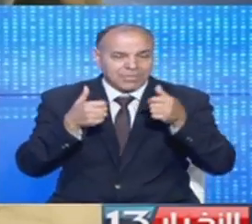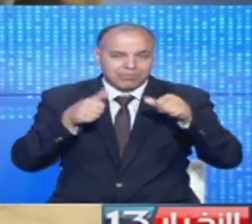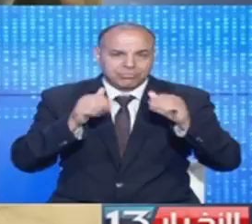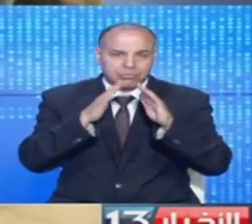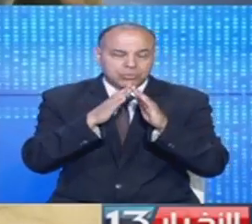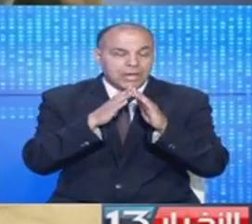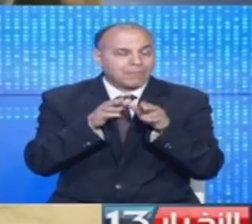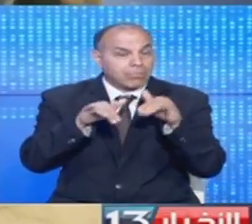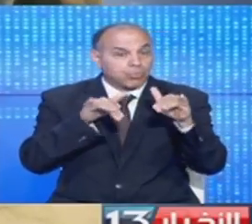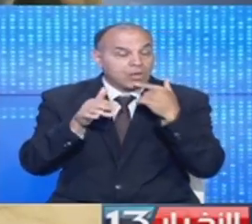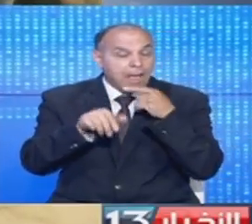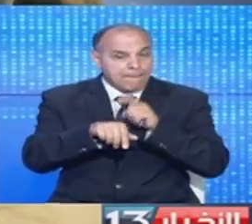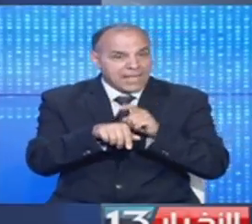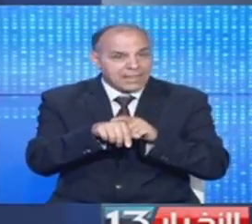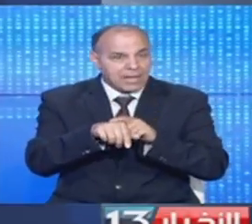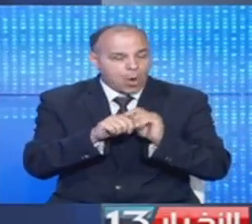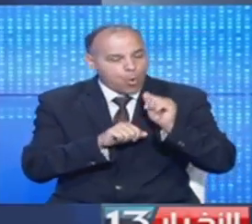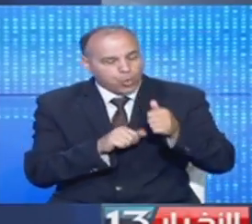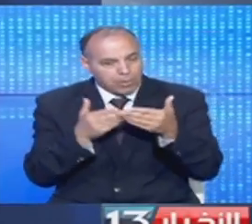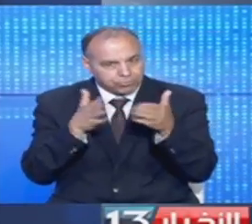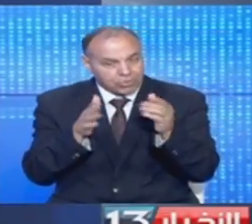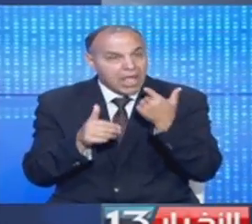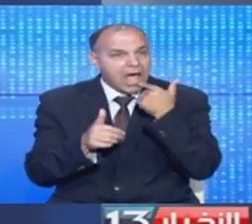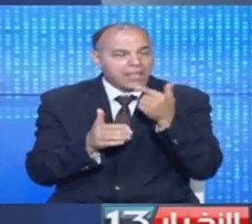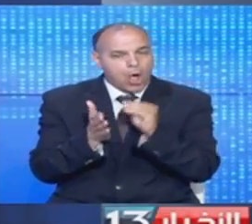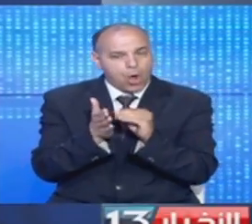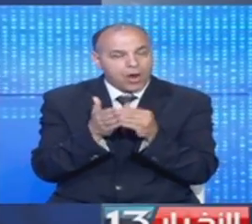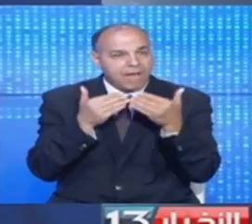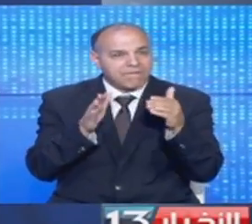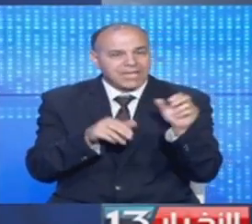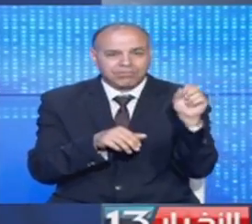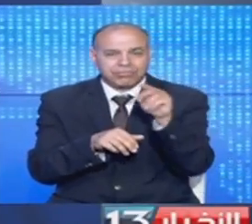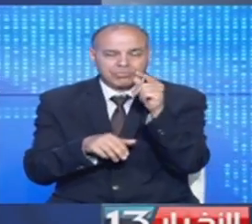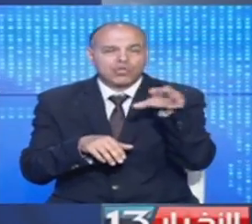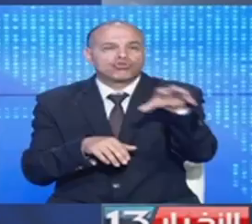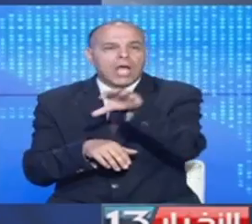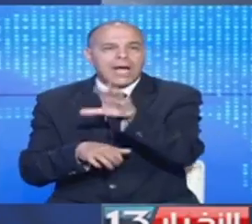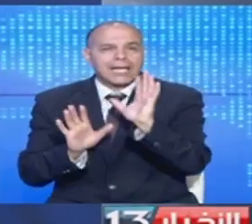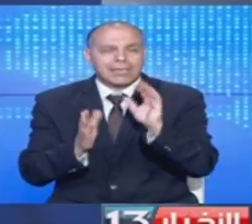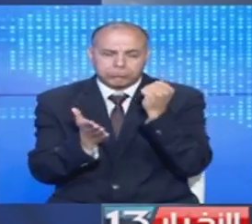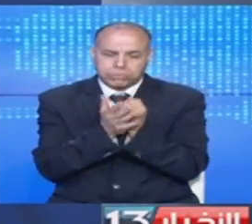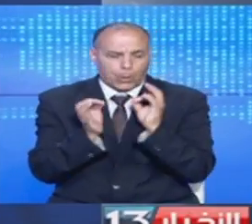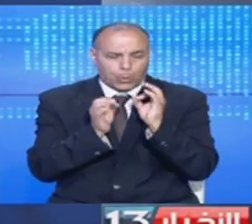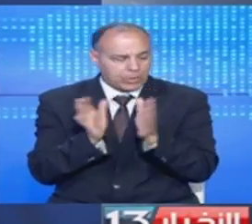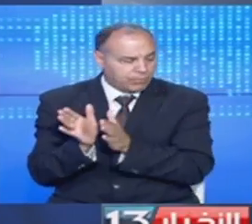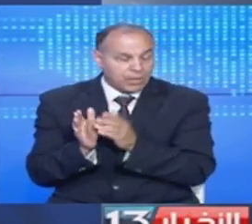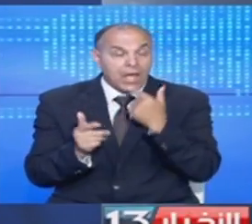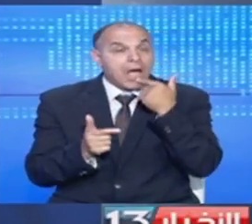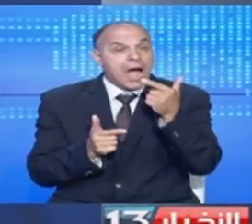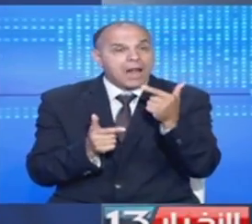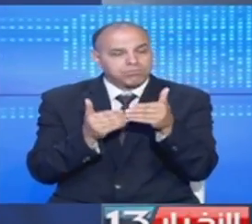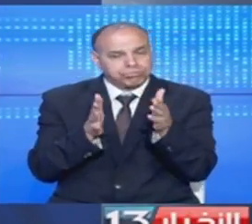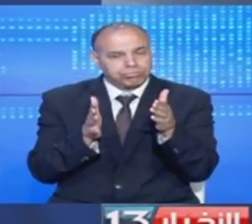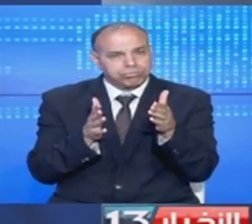الصحي الموجه بداية من يوم غد، وأعلنت كذلك عن فتح التنقل بين الجهات دون ترخيص، كما أعلنت عن